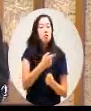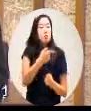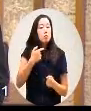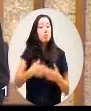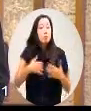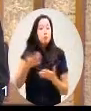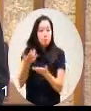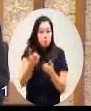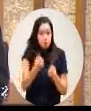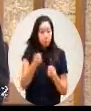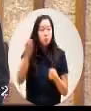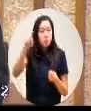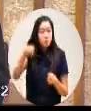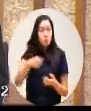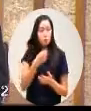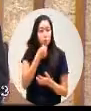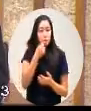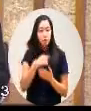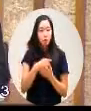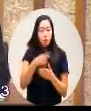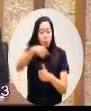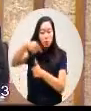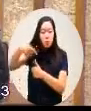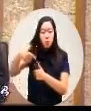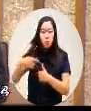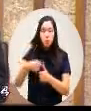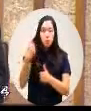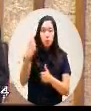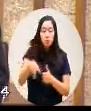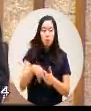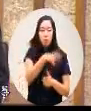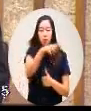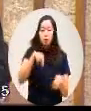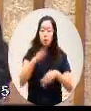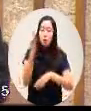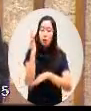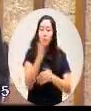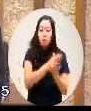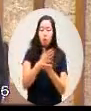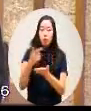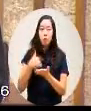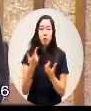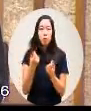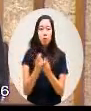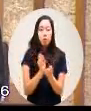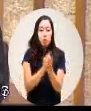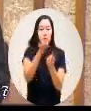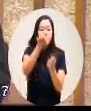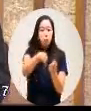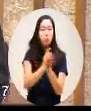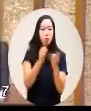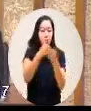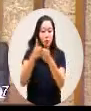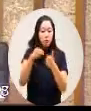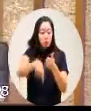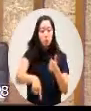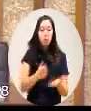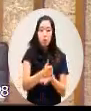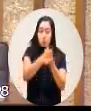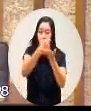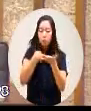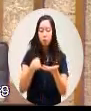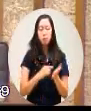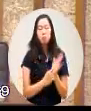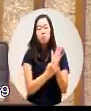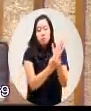意，而且对有指教的问题我们会来行政处理，我想这个是我们对议会的一个尊重，我想是我要表述的